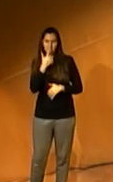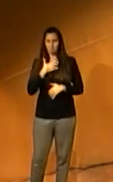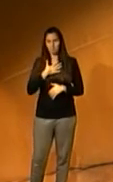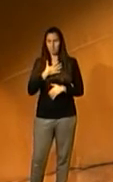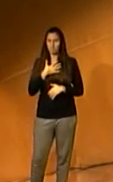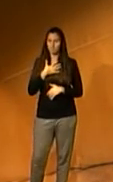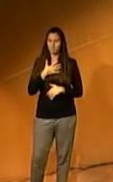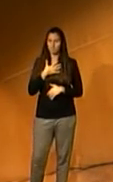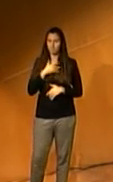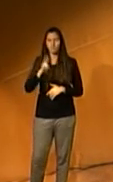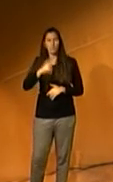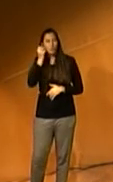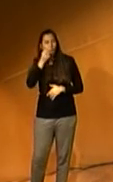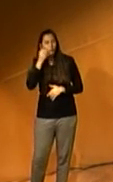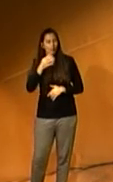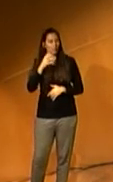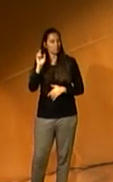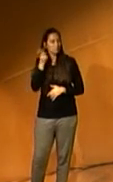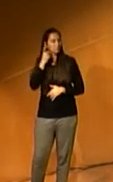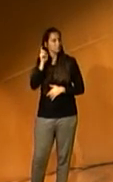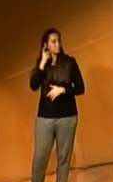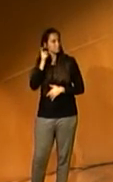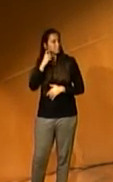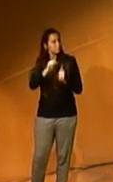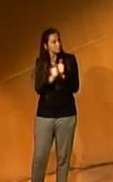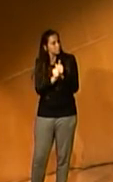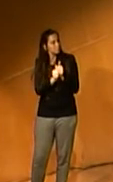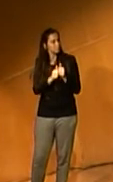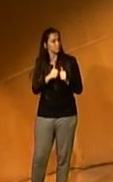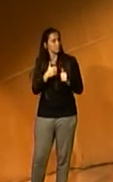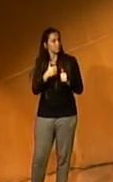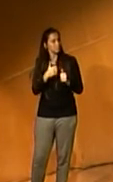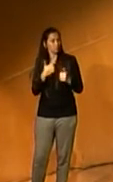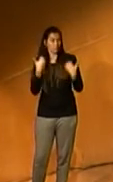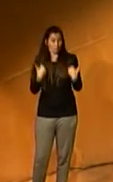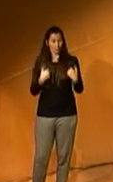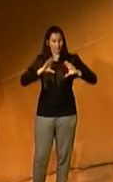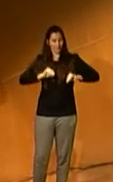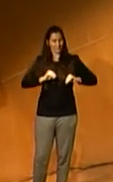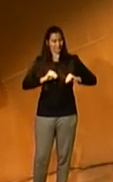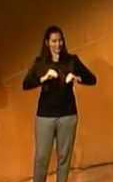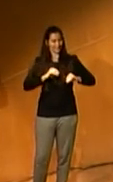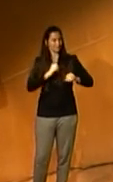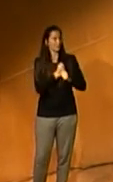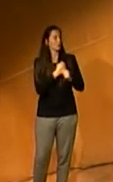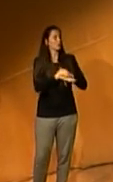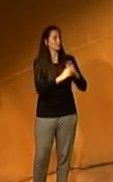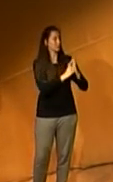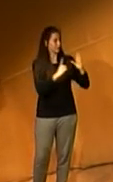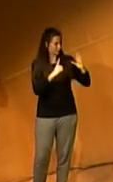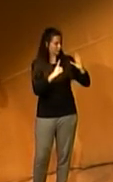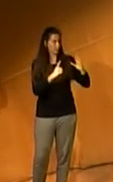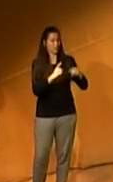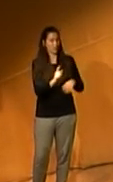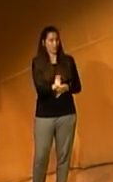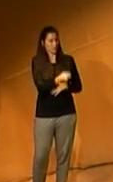vrai qu'on entend beaucoup parler des AESH. Moi, il me semble, de ma place d'éducateur en CESAD, puisque je travaille en CESAD, c'est